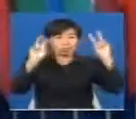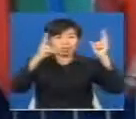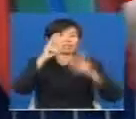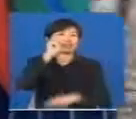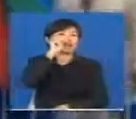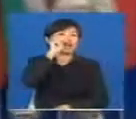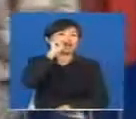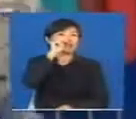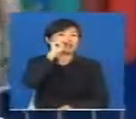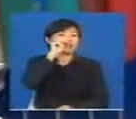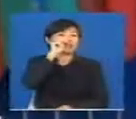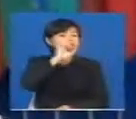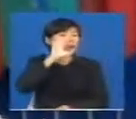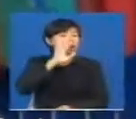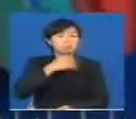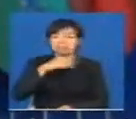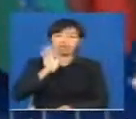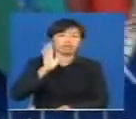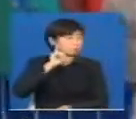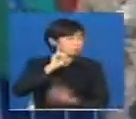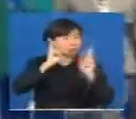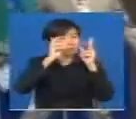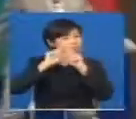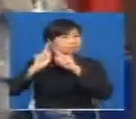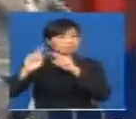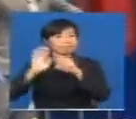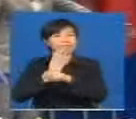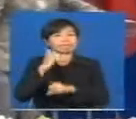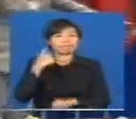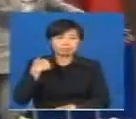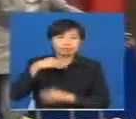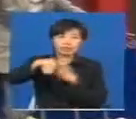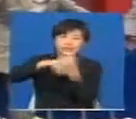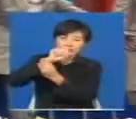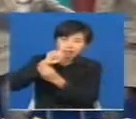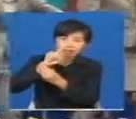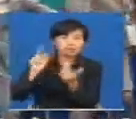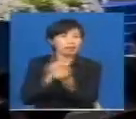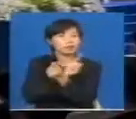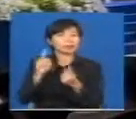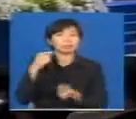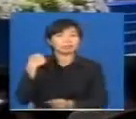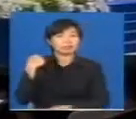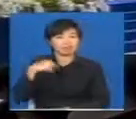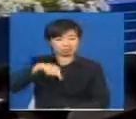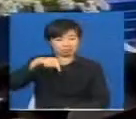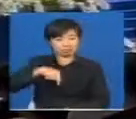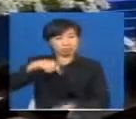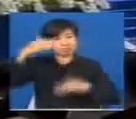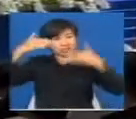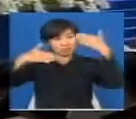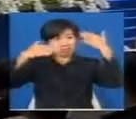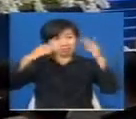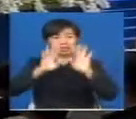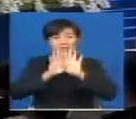ไหมครับ ทุกเรื่อง ทุกเรื่องใช่ไม่ใช่น้ำอย่างเดียวครับผมเศรษฐกิจสังคมครับยังจุดที่เราอยู่ตรงนี้เป็นจุดเทศกาลเปิดมาตั้งแต่ที่14